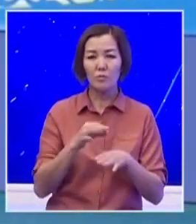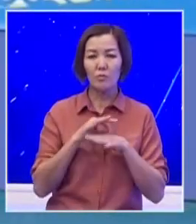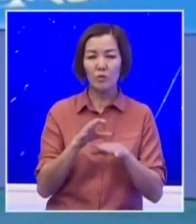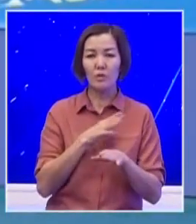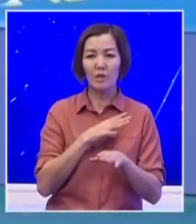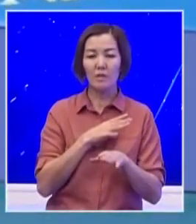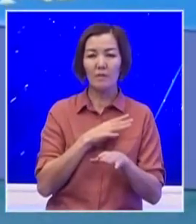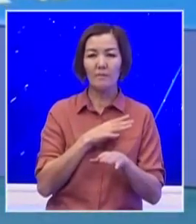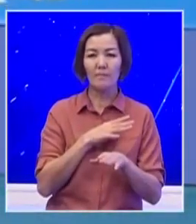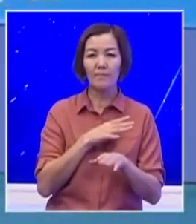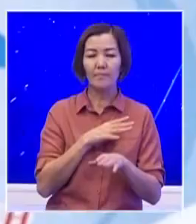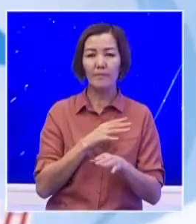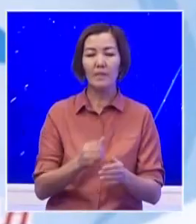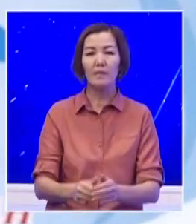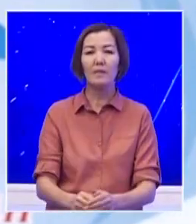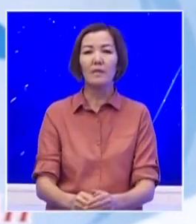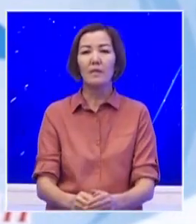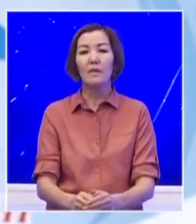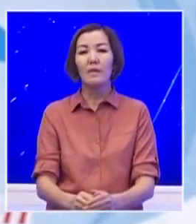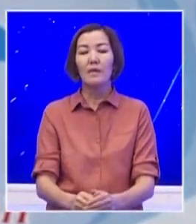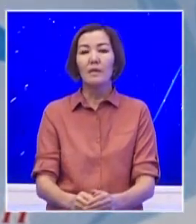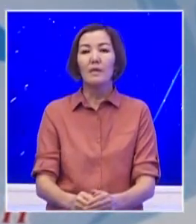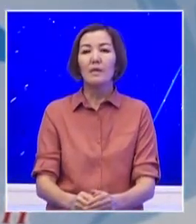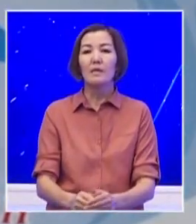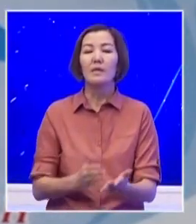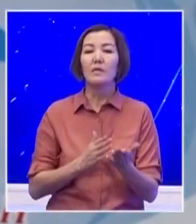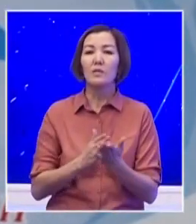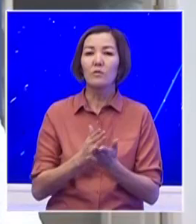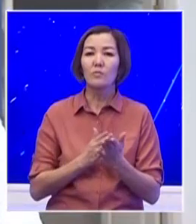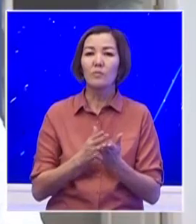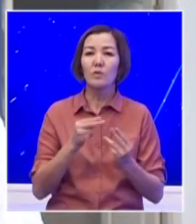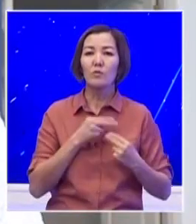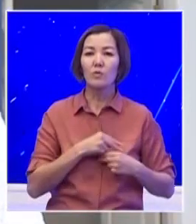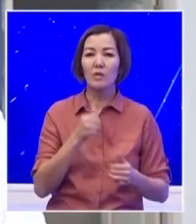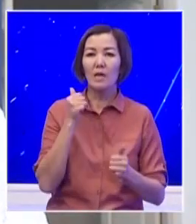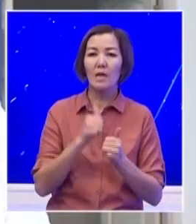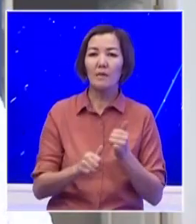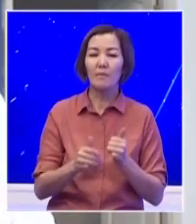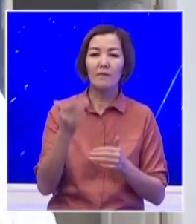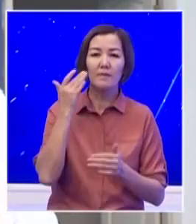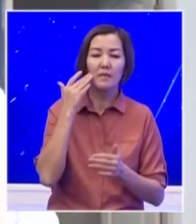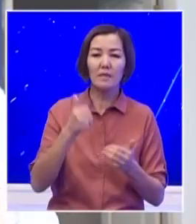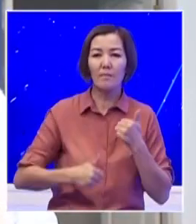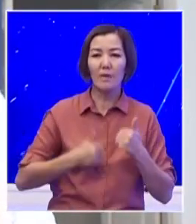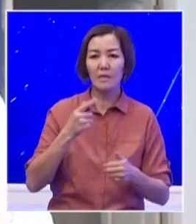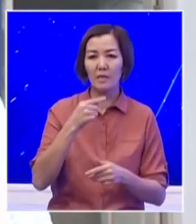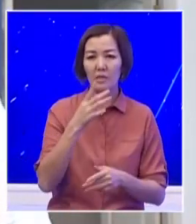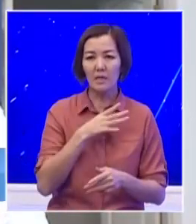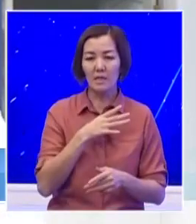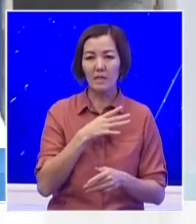өткізіп жүретін сол уақыттардың өзінде. Істеген жұмыс орнындағы әрбір әріптестерін үн мақтанышпен айтып